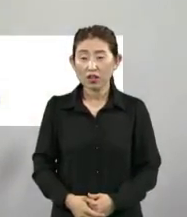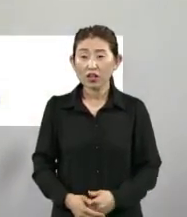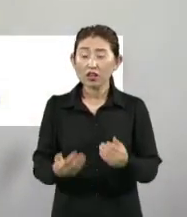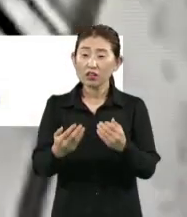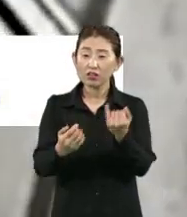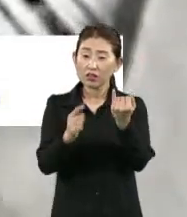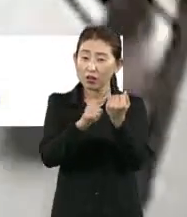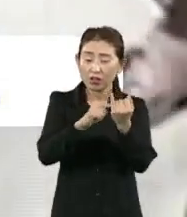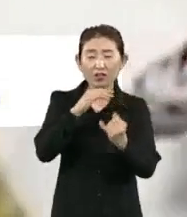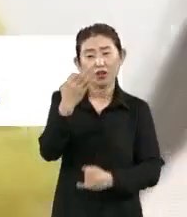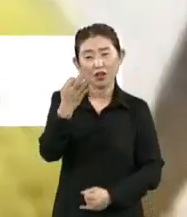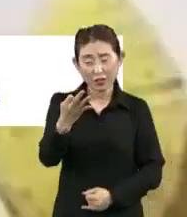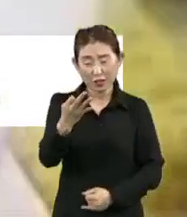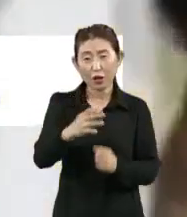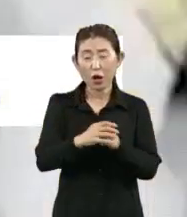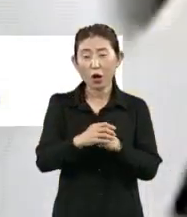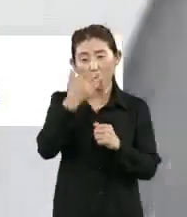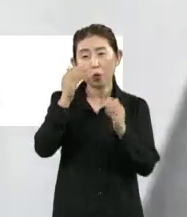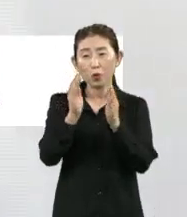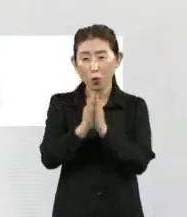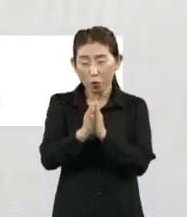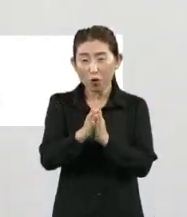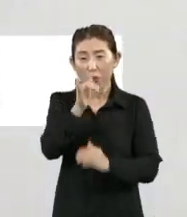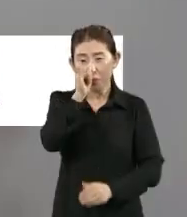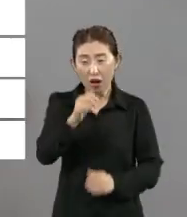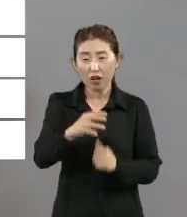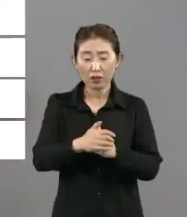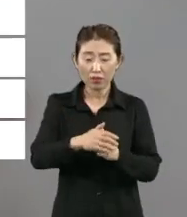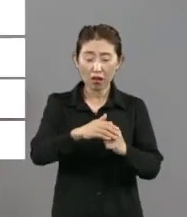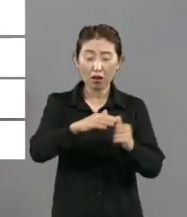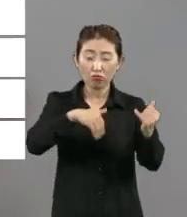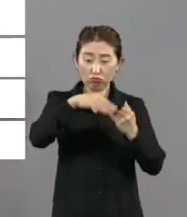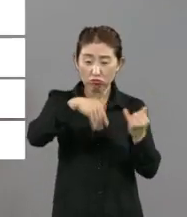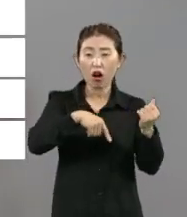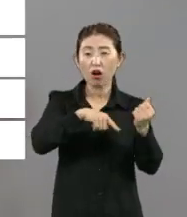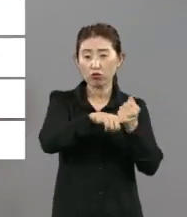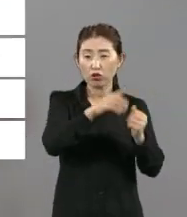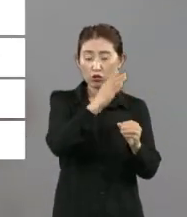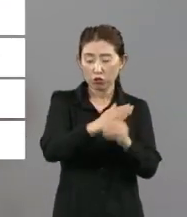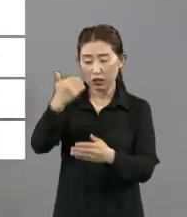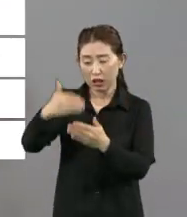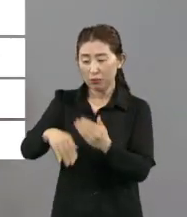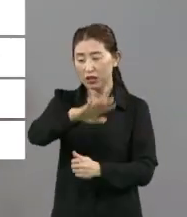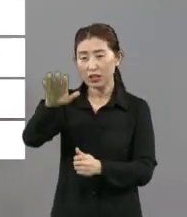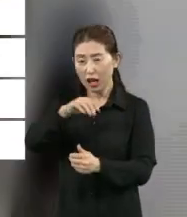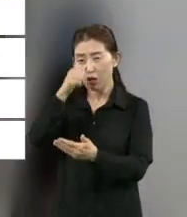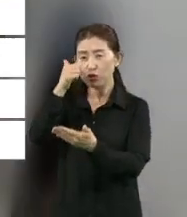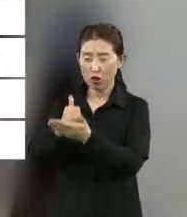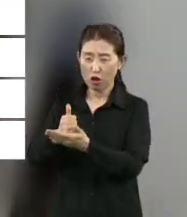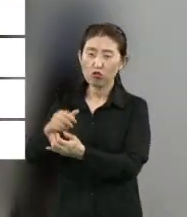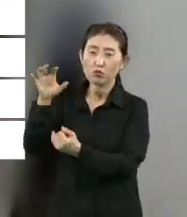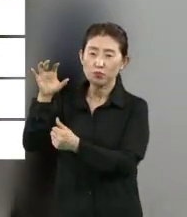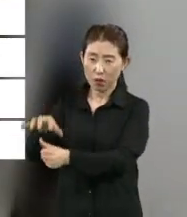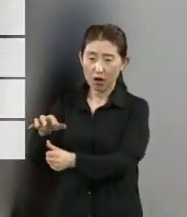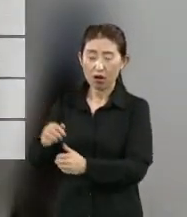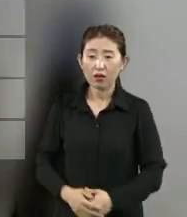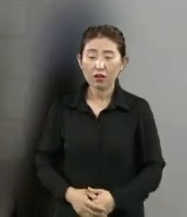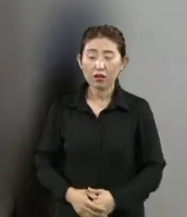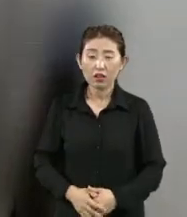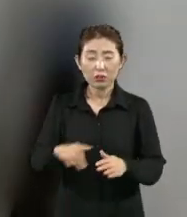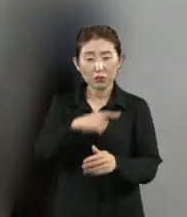여성을 불구속 입건하고 나머지 5명을 상해치사와 증거인멸 혐의로 구속했습니다. 이어 폭행의 고의성 여부를